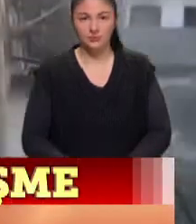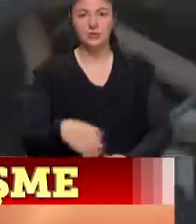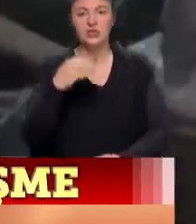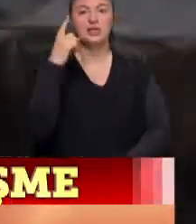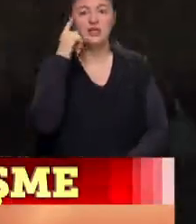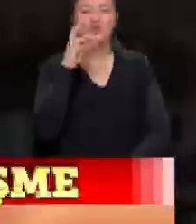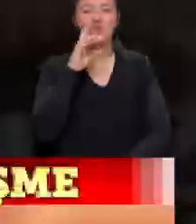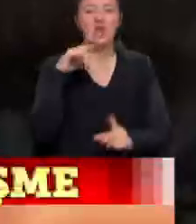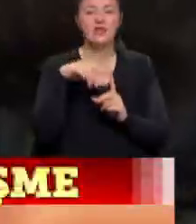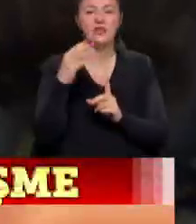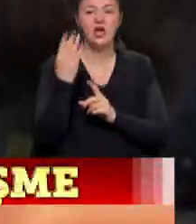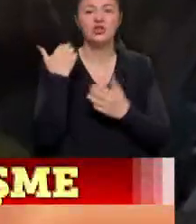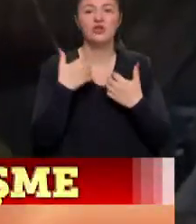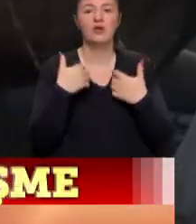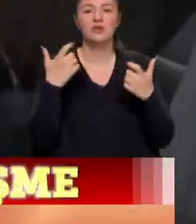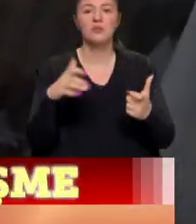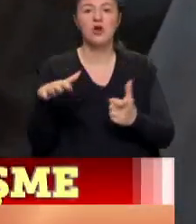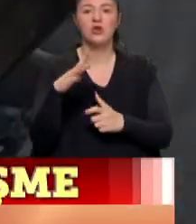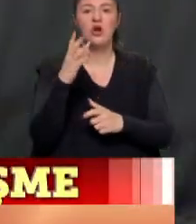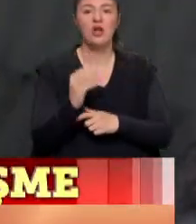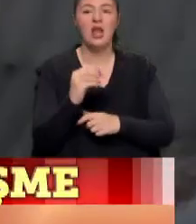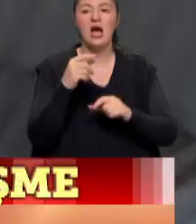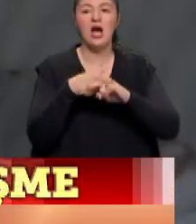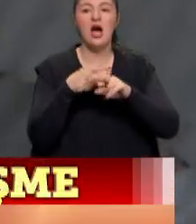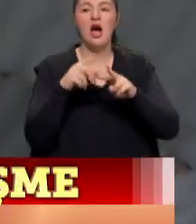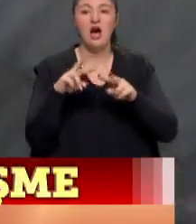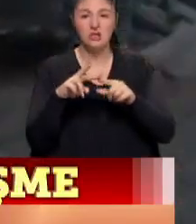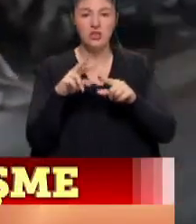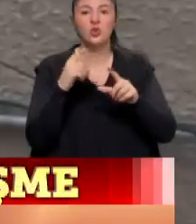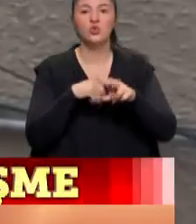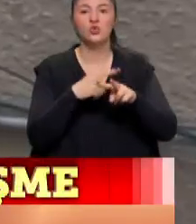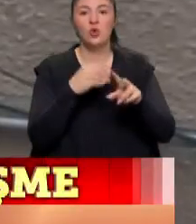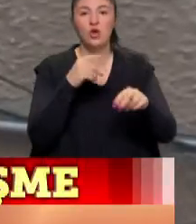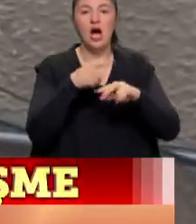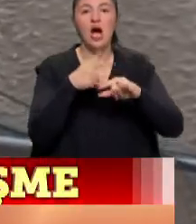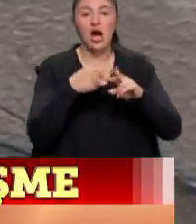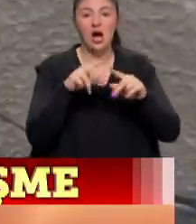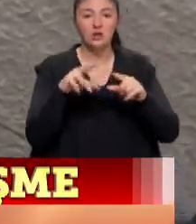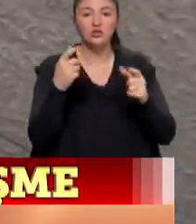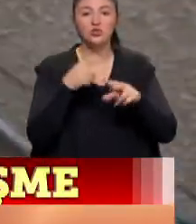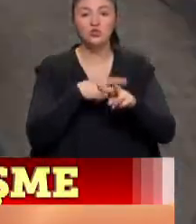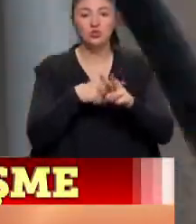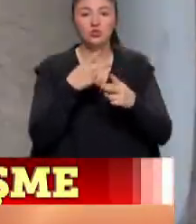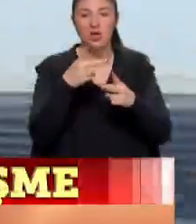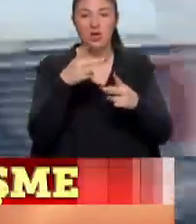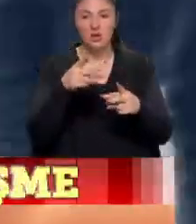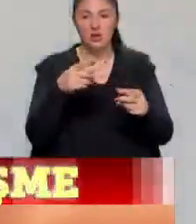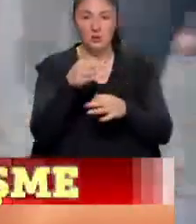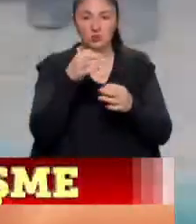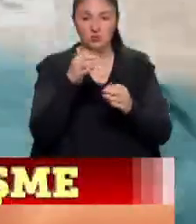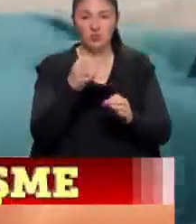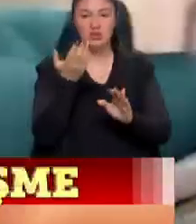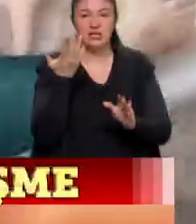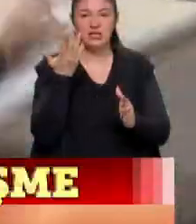İsrail'in son hedefi daha önce güvenli bölge olarak duyurulan Han Yunus oldu. İsrail ordusu Han Yunus'un kuşatıldığını açıkladı. Kara operasyonu için